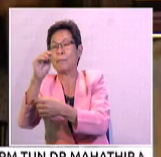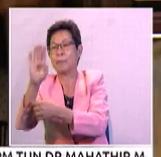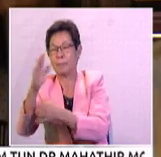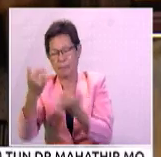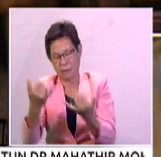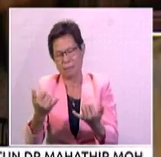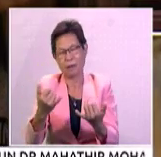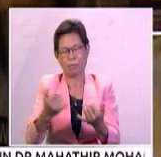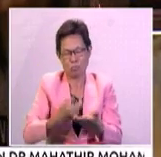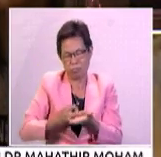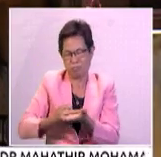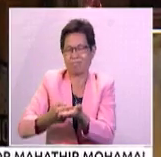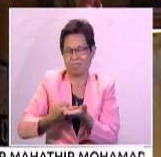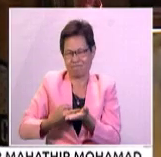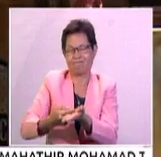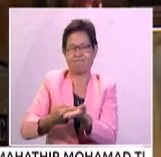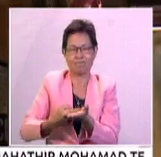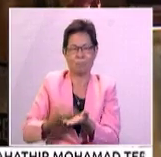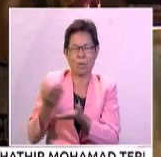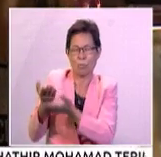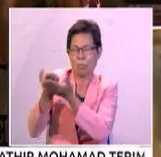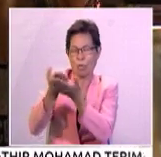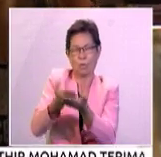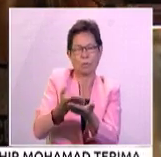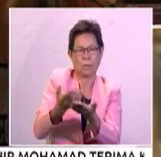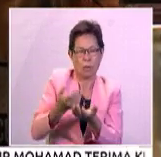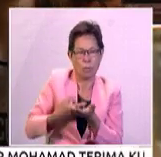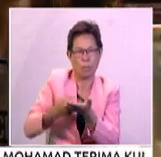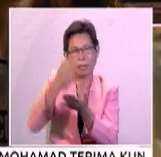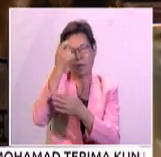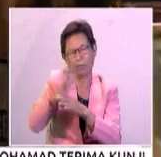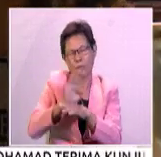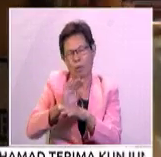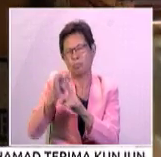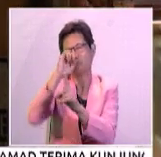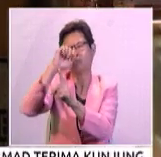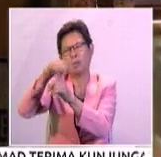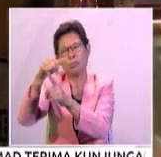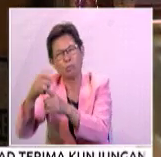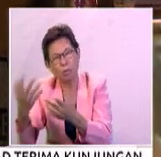proses perbincangan. Proposal. Sebab peniaga kan selalu kena tipu,